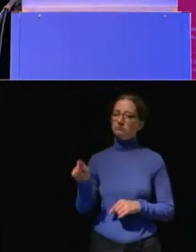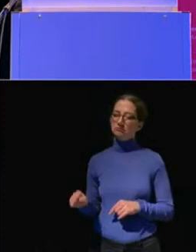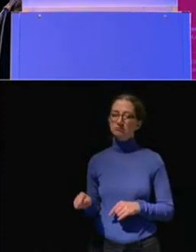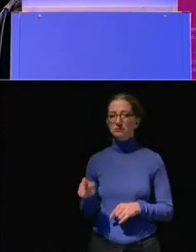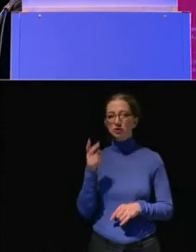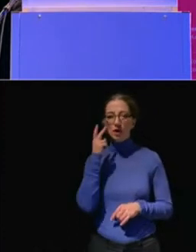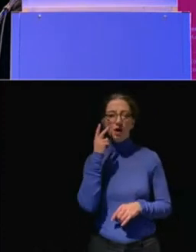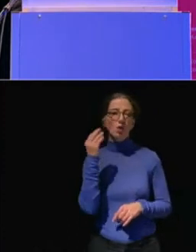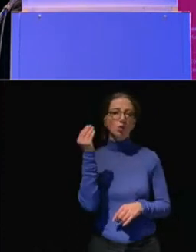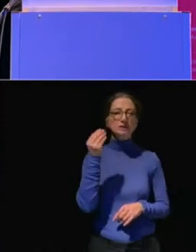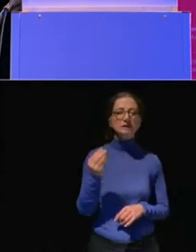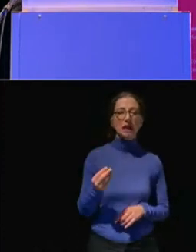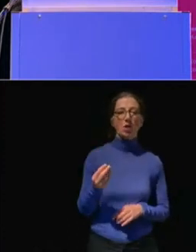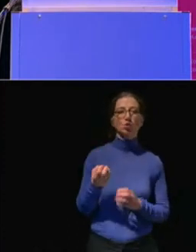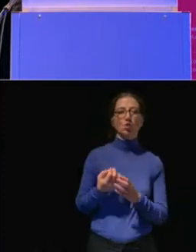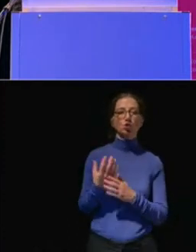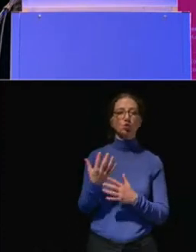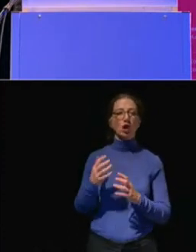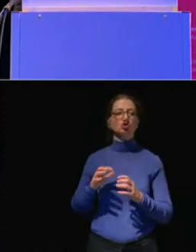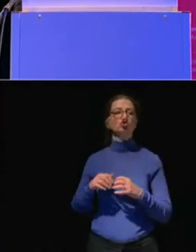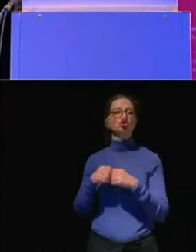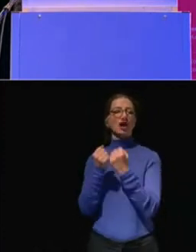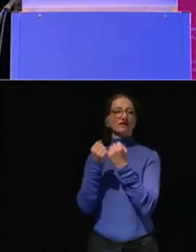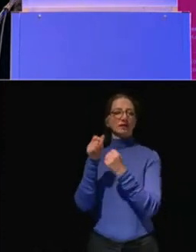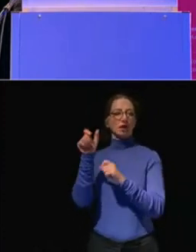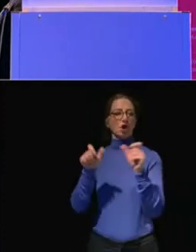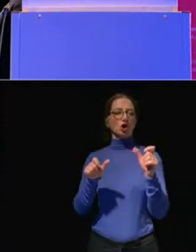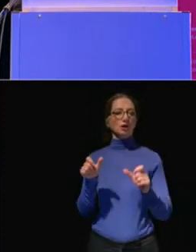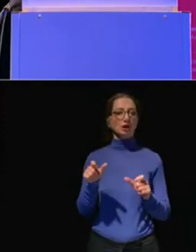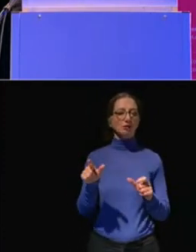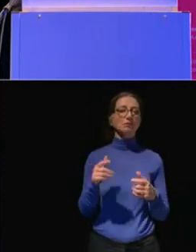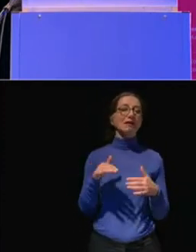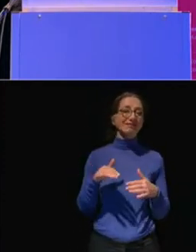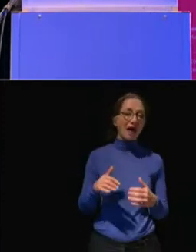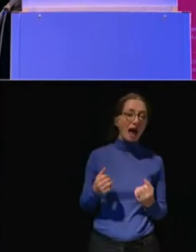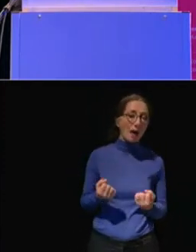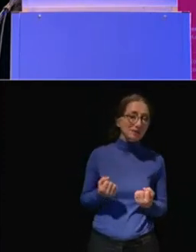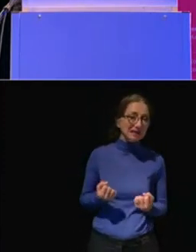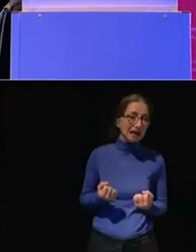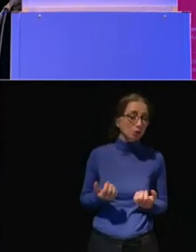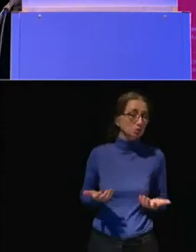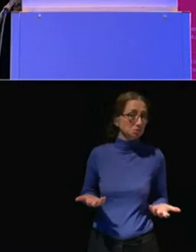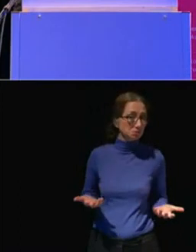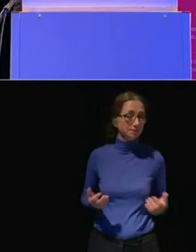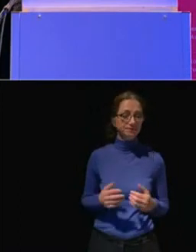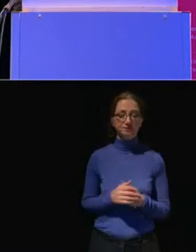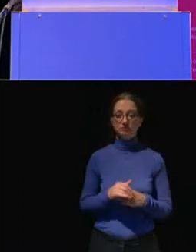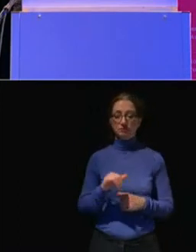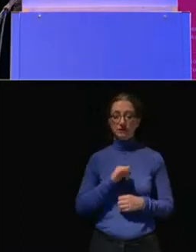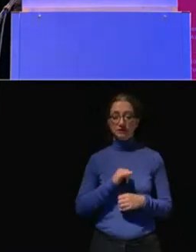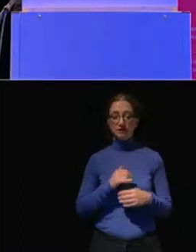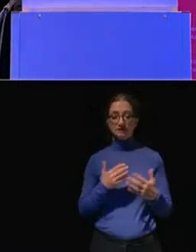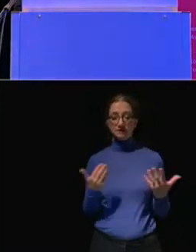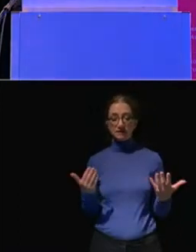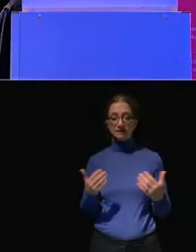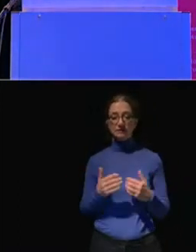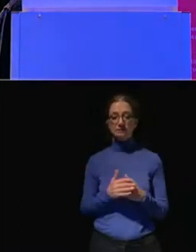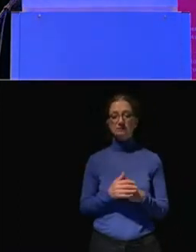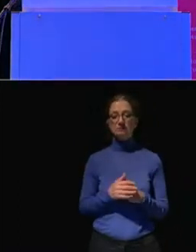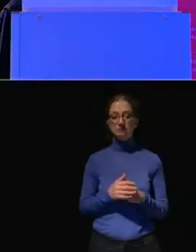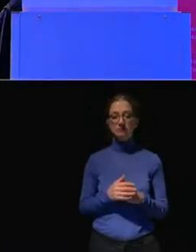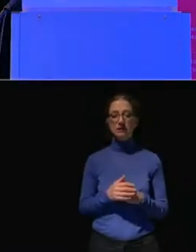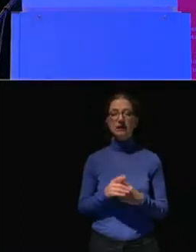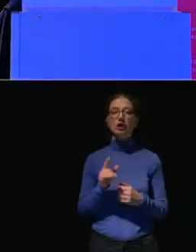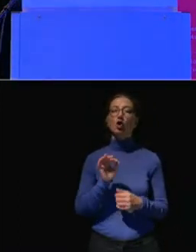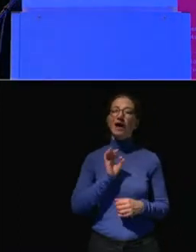Künstlerinnen und Kulturschaffende dort sozial abgesichert sind. Insbesondere interessant sind dabei natürlich Systeme, die sich explizit